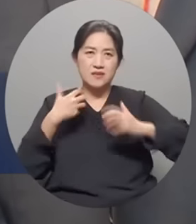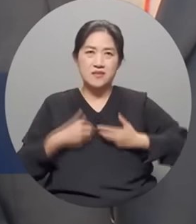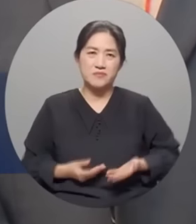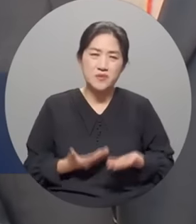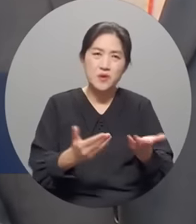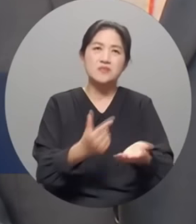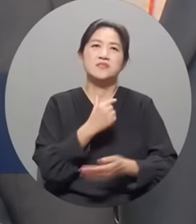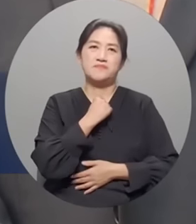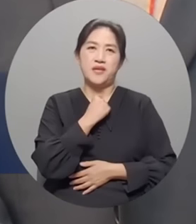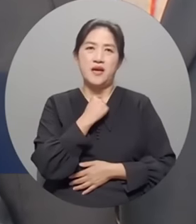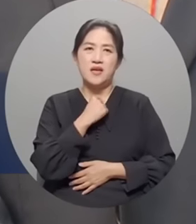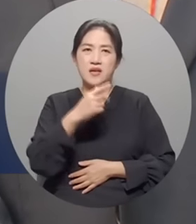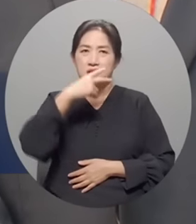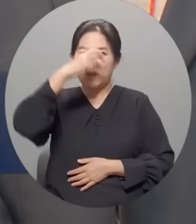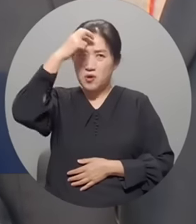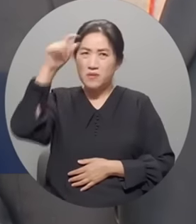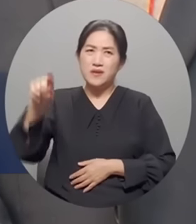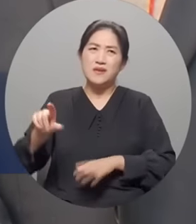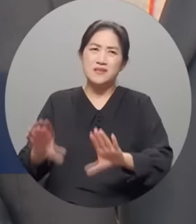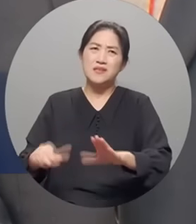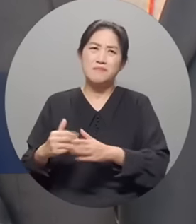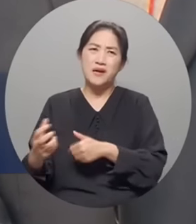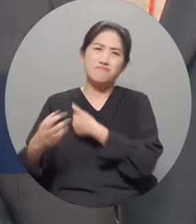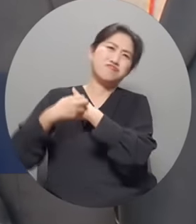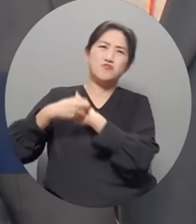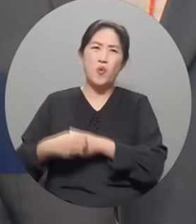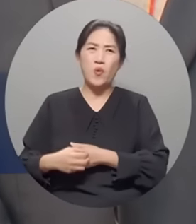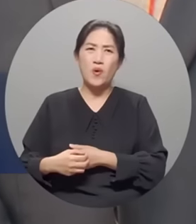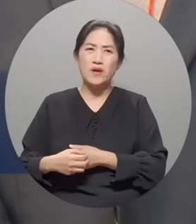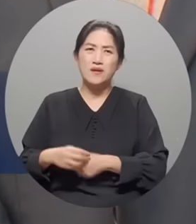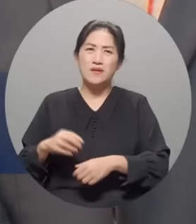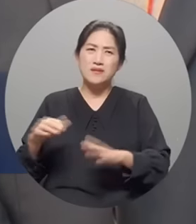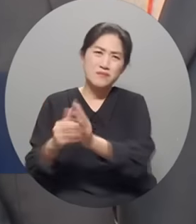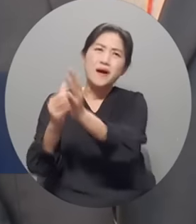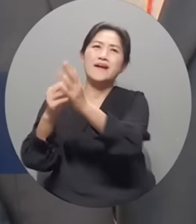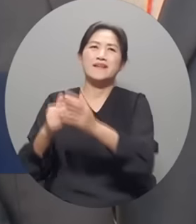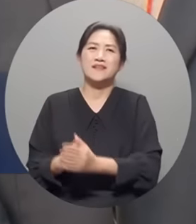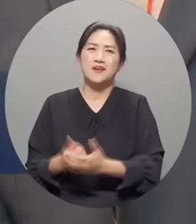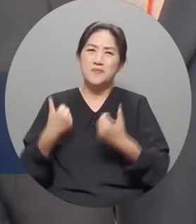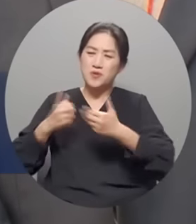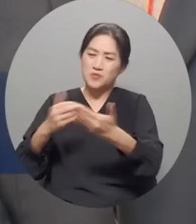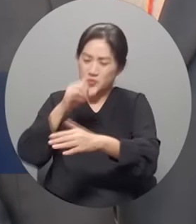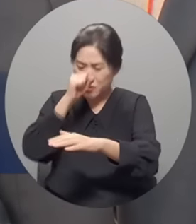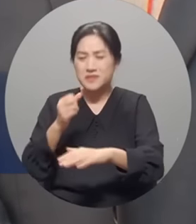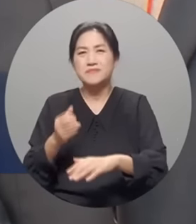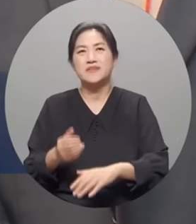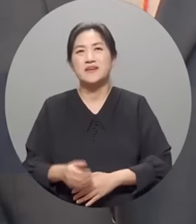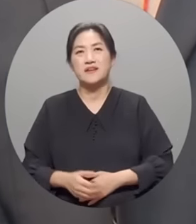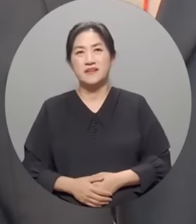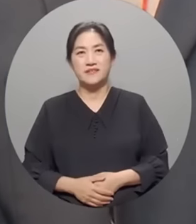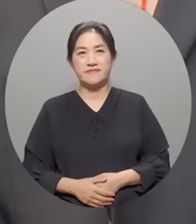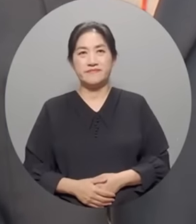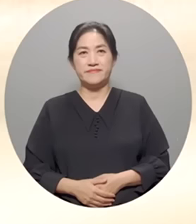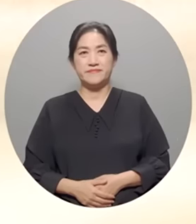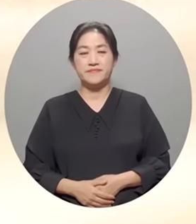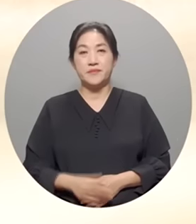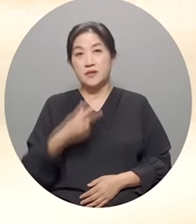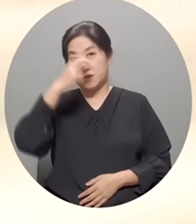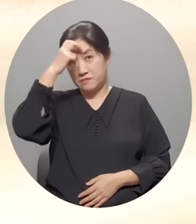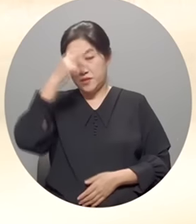전하고 싶습니다. 검찰에서는 이제 그만 물고 그만 이제 끝내고 포기했으면 좋겠습니다.